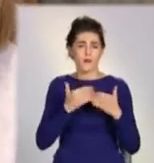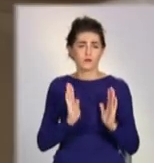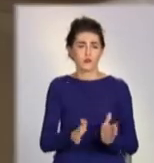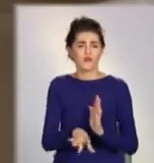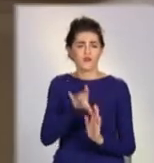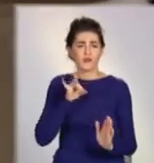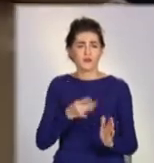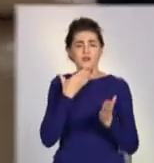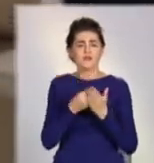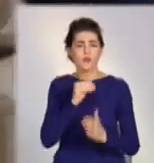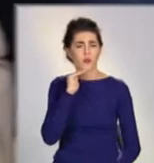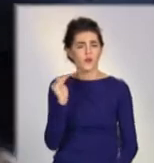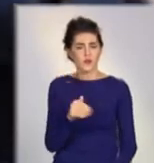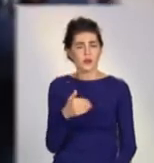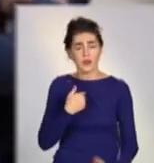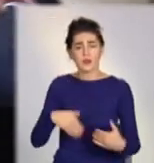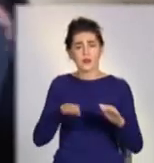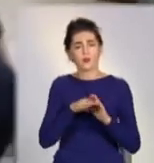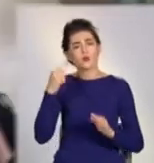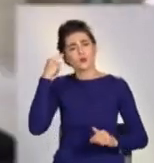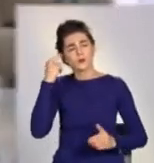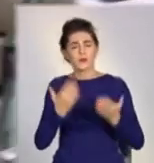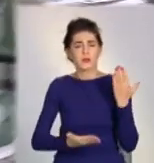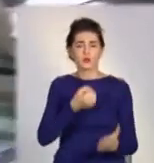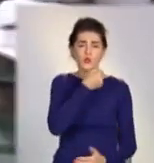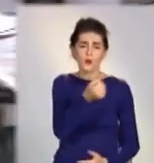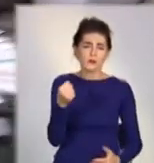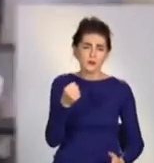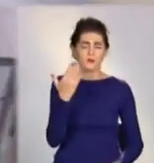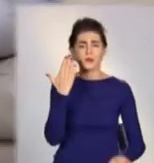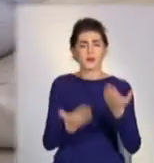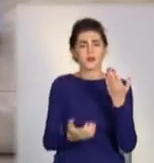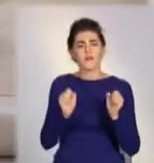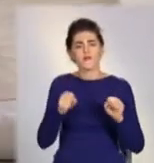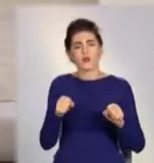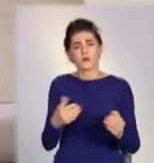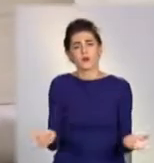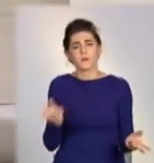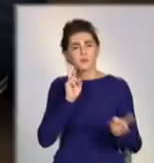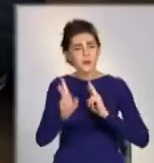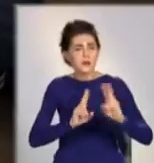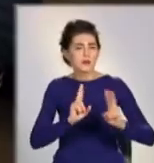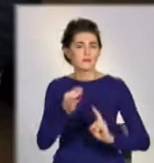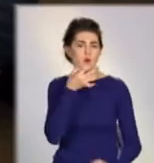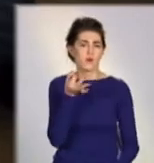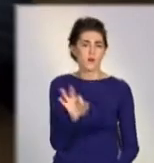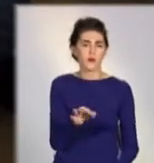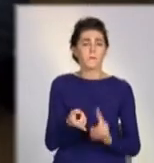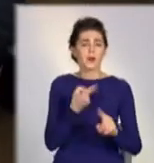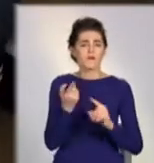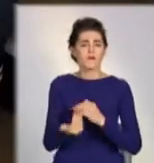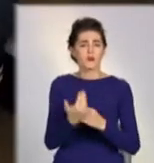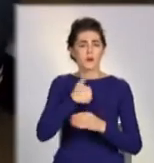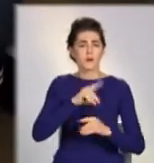моєю професією. Я так ще думаю, між журналісткою і, можливо, стилістом перукарем. Перша гостя ведучих